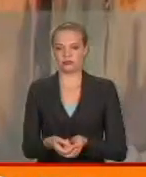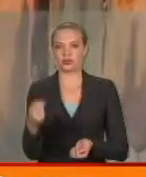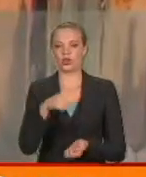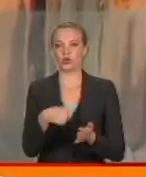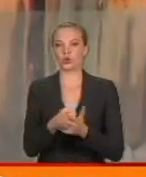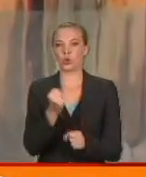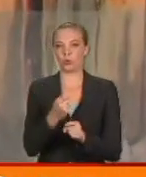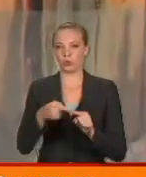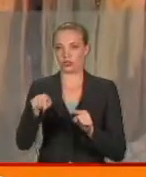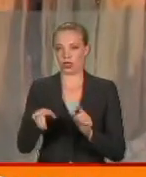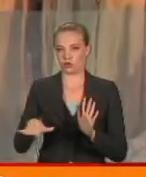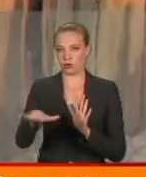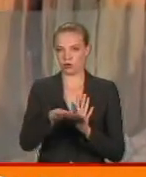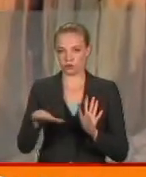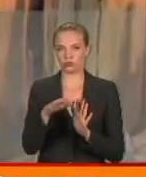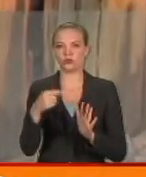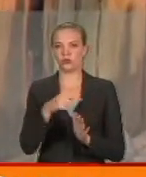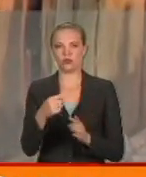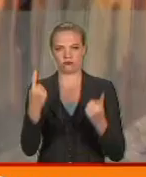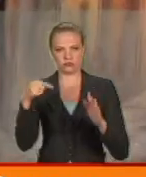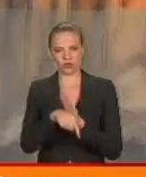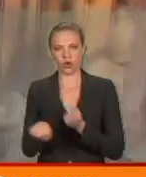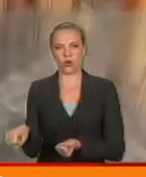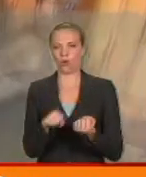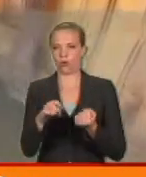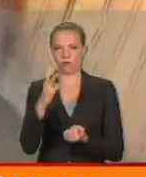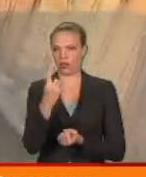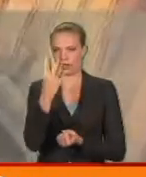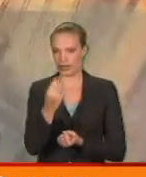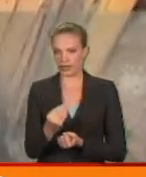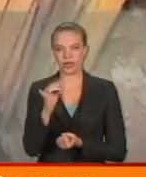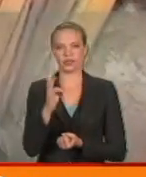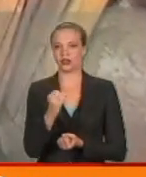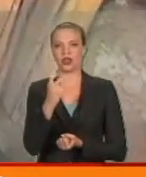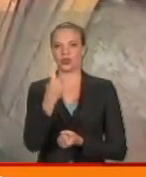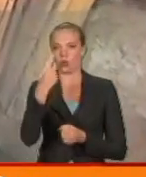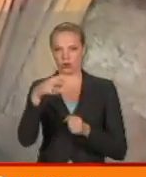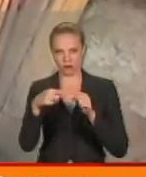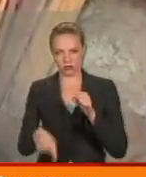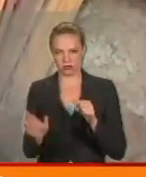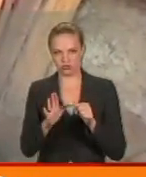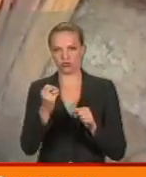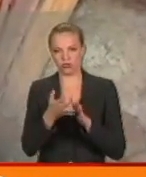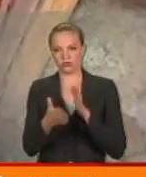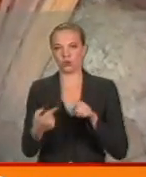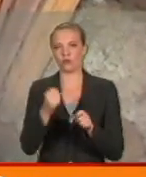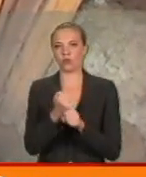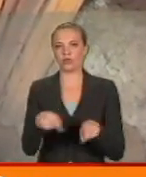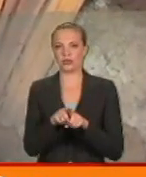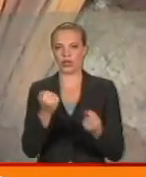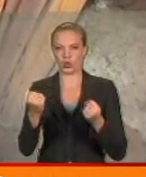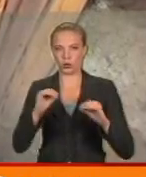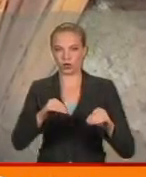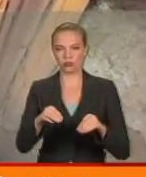До роботи на цьому клондайку підходили ґрунтовно. Копали не один день і не на один метр вглиб. Тому робили ось такі